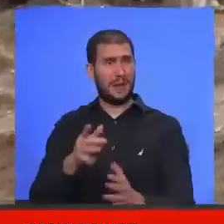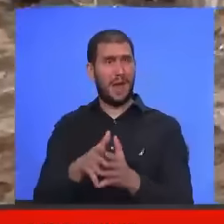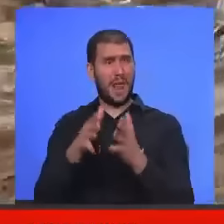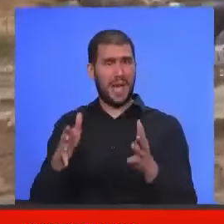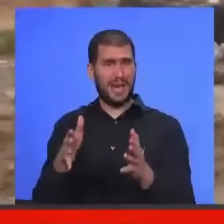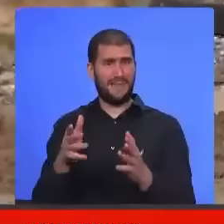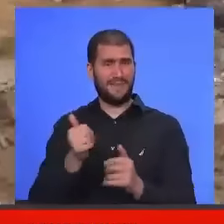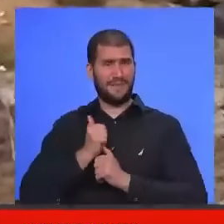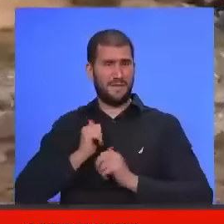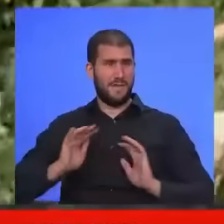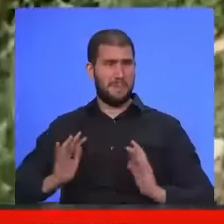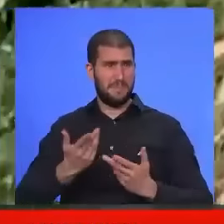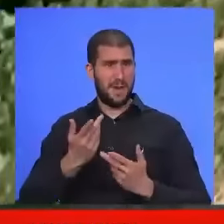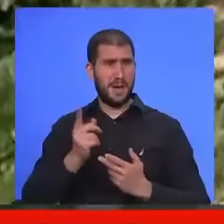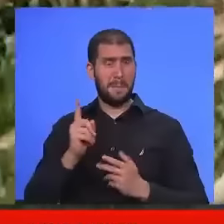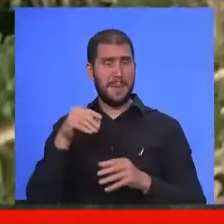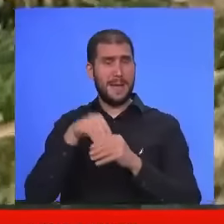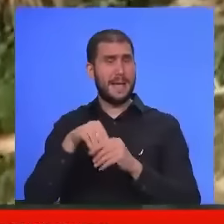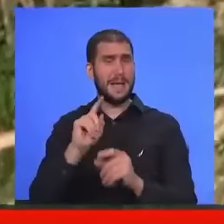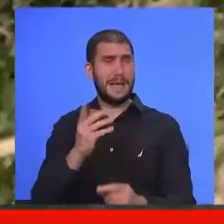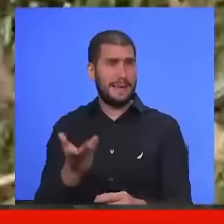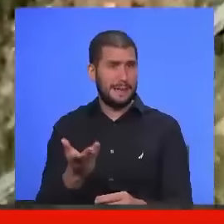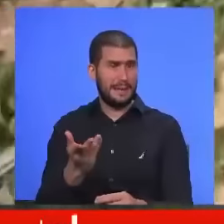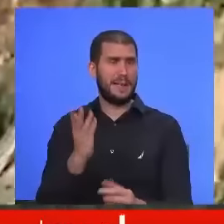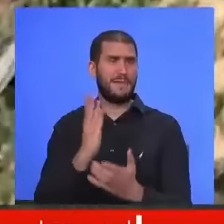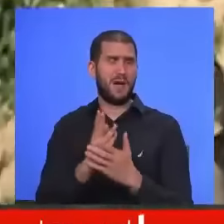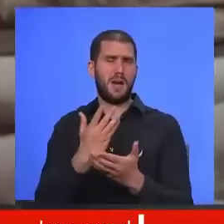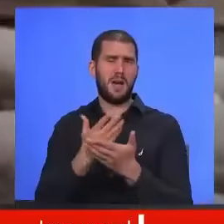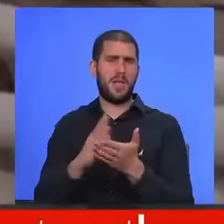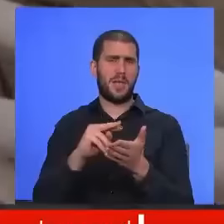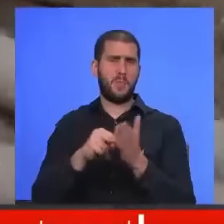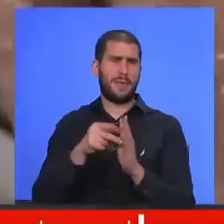את השורות ומהר. מי יאיישו את השורות? זה כבר בידי הפוליטיקאים.